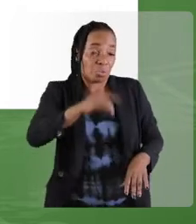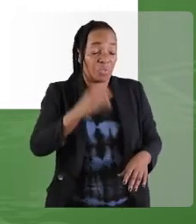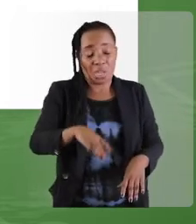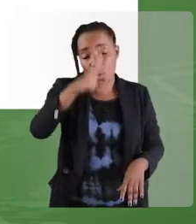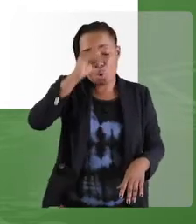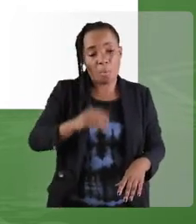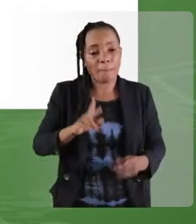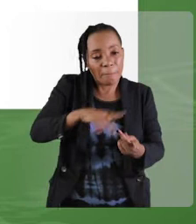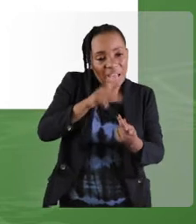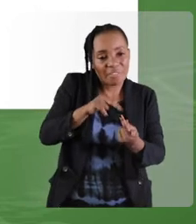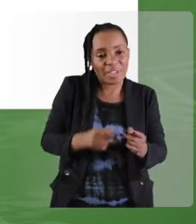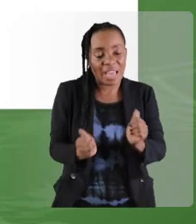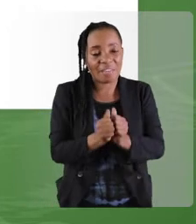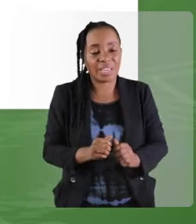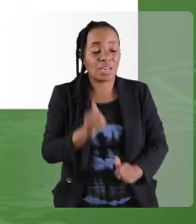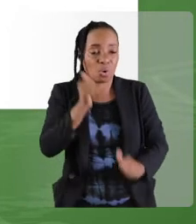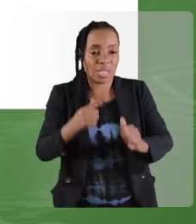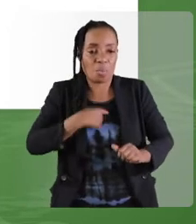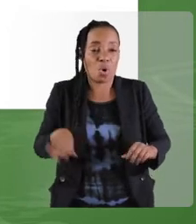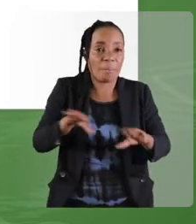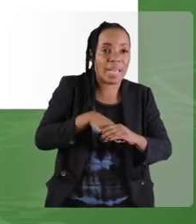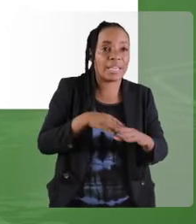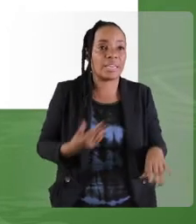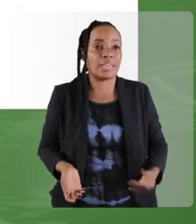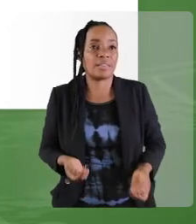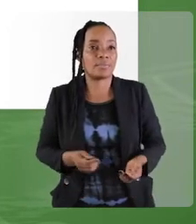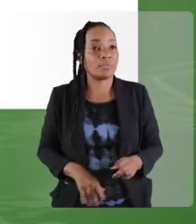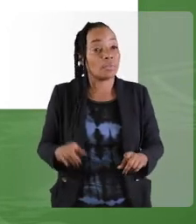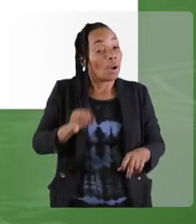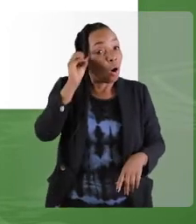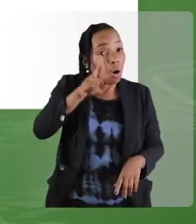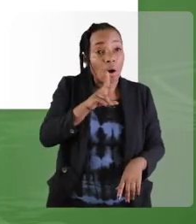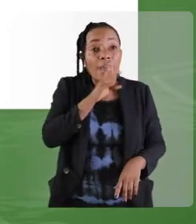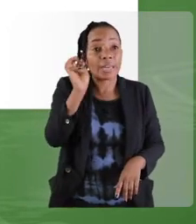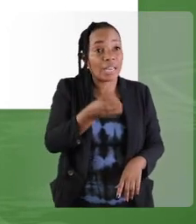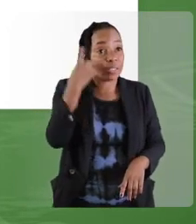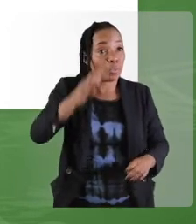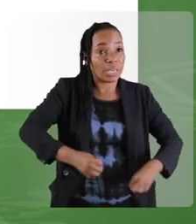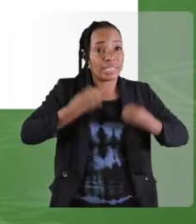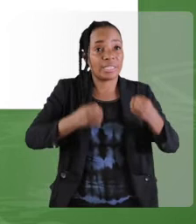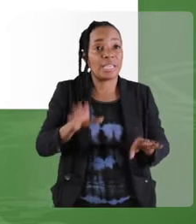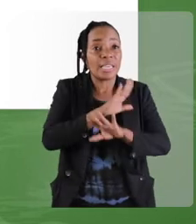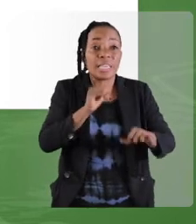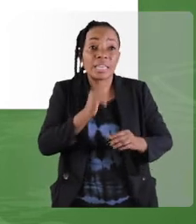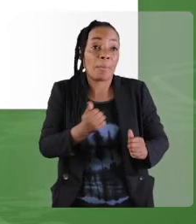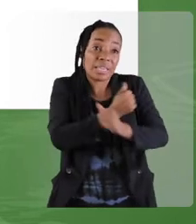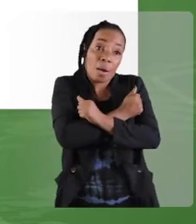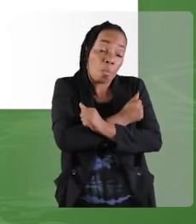pu faire ma vie. Or, en réalité, pour l'existentialisme, il n'y a pas